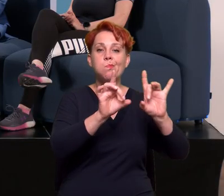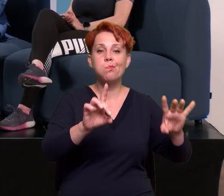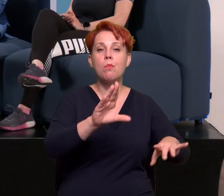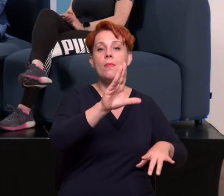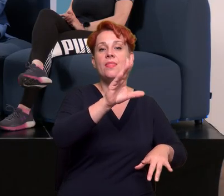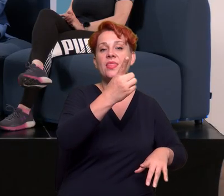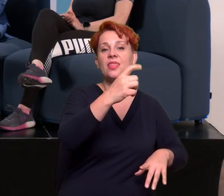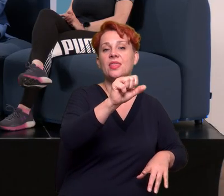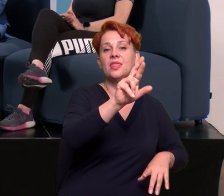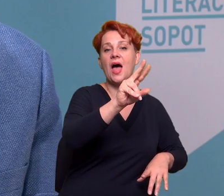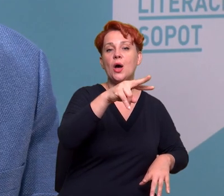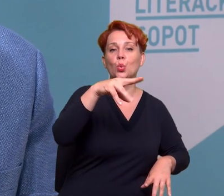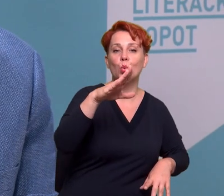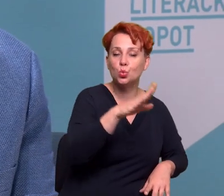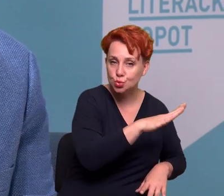Dariusz Brzostek,